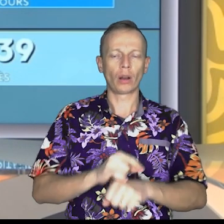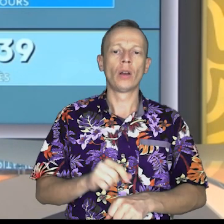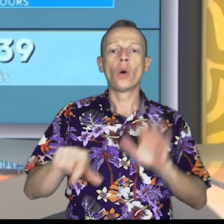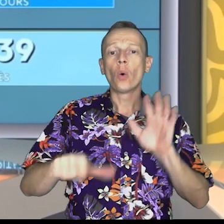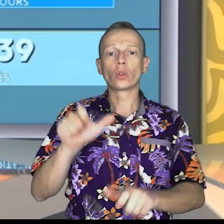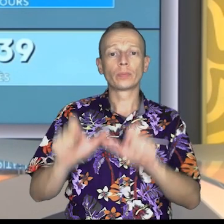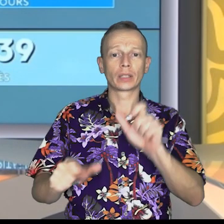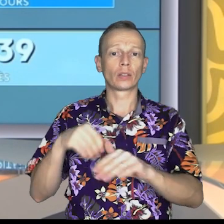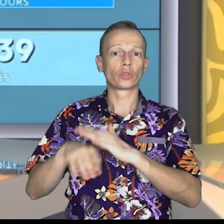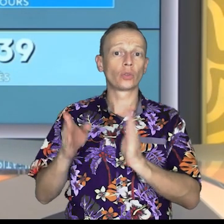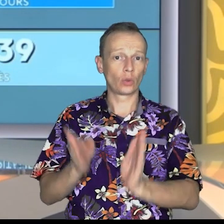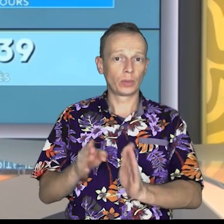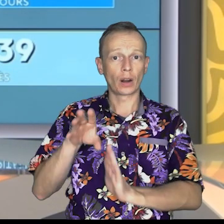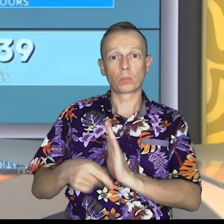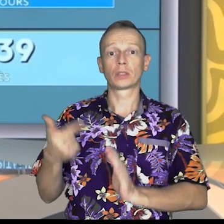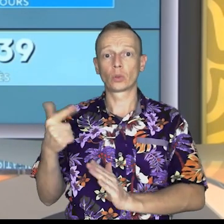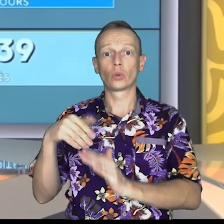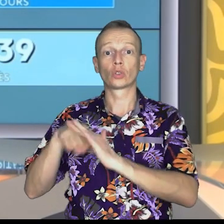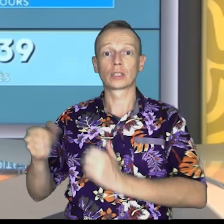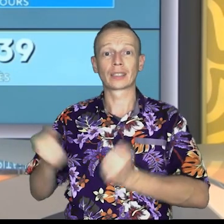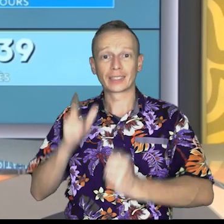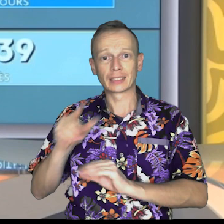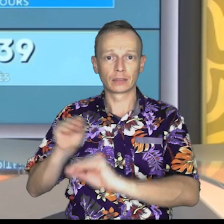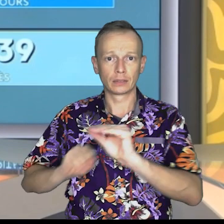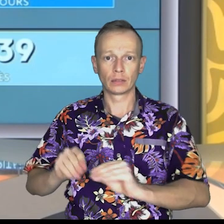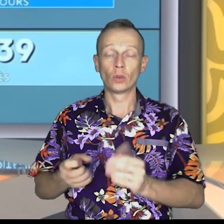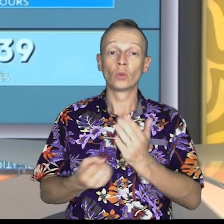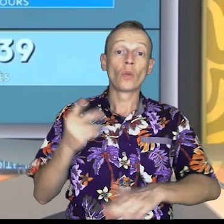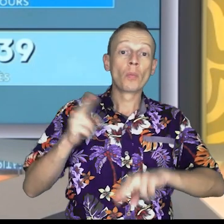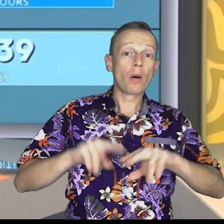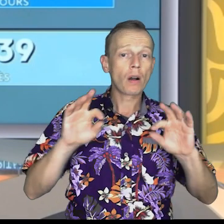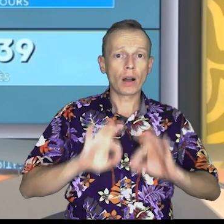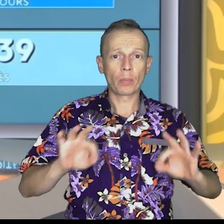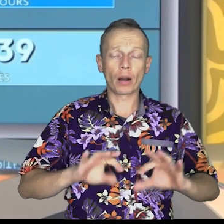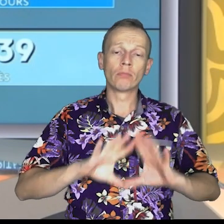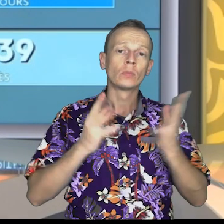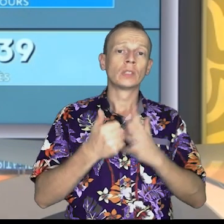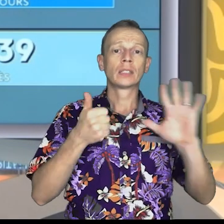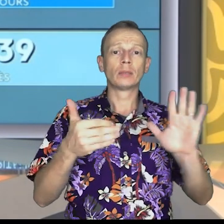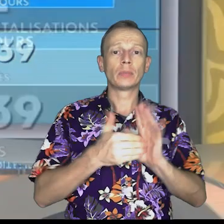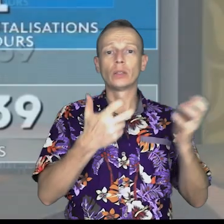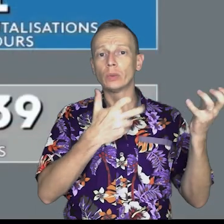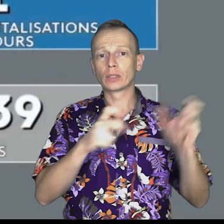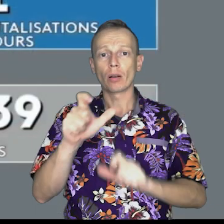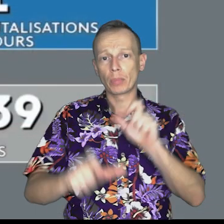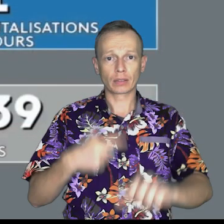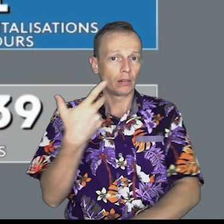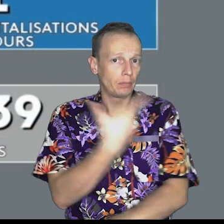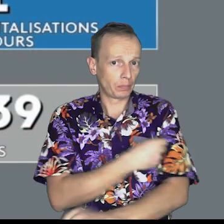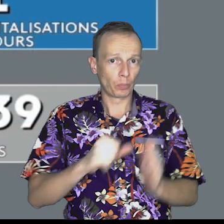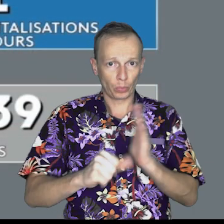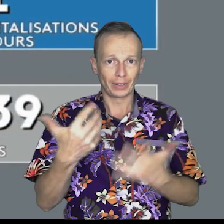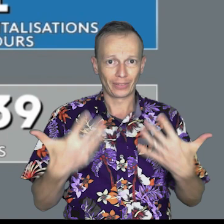sont hospitalisés, dont seulement 2 en réanimation. Aucun décès à déplorer. Près de 6800 personnes ont reçu leur